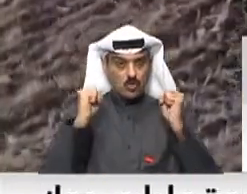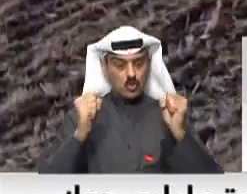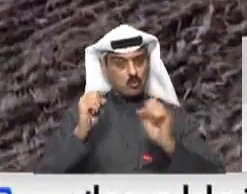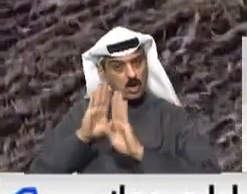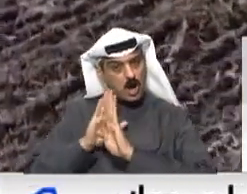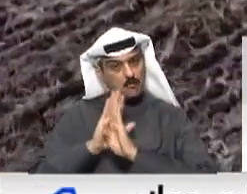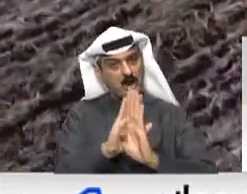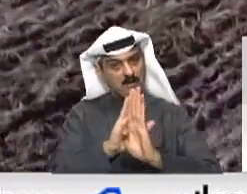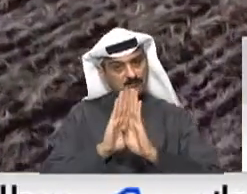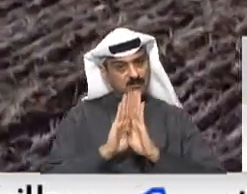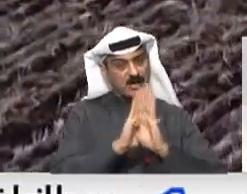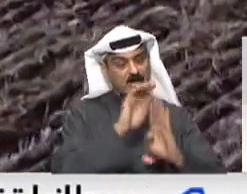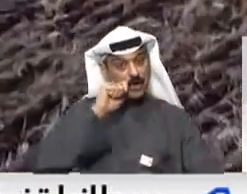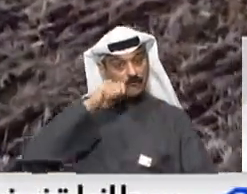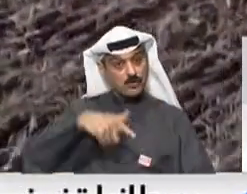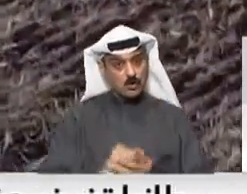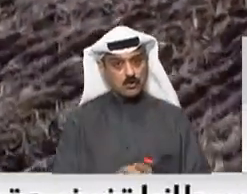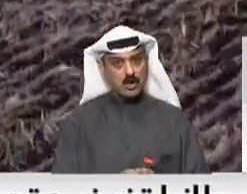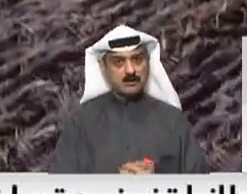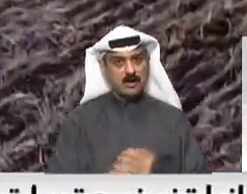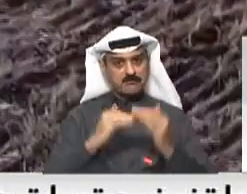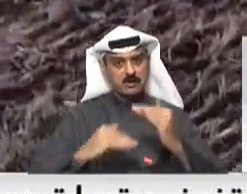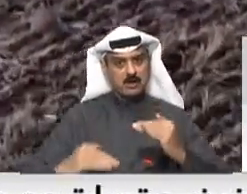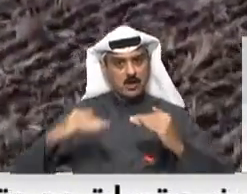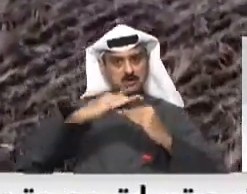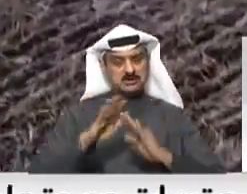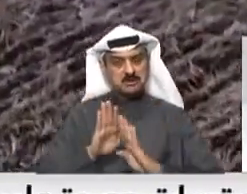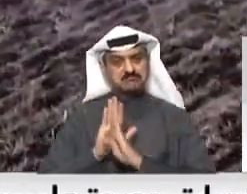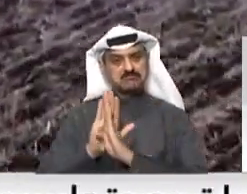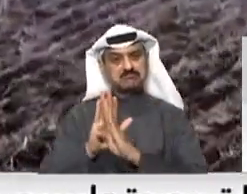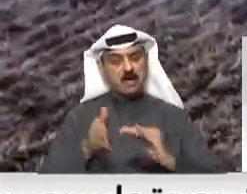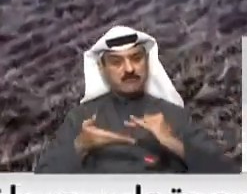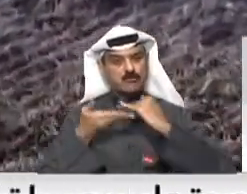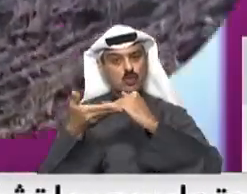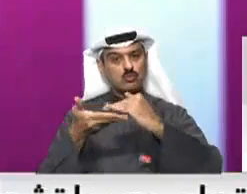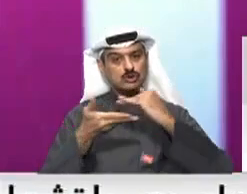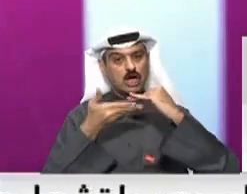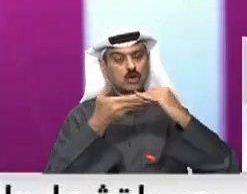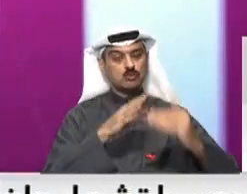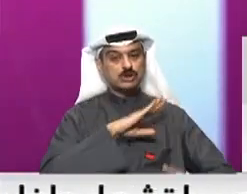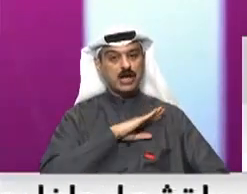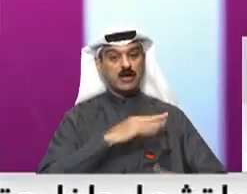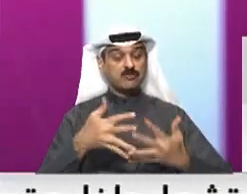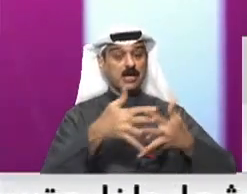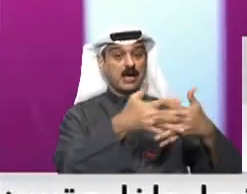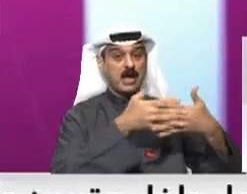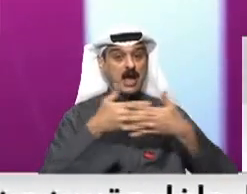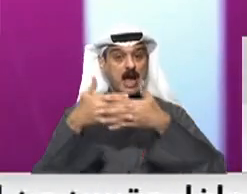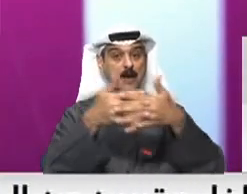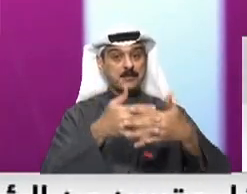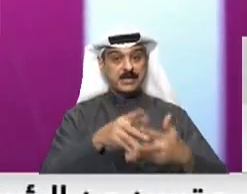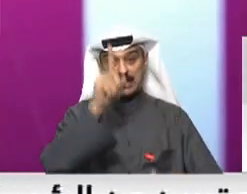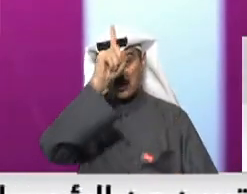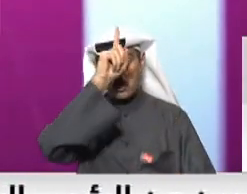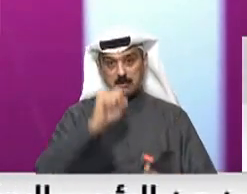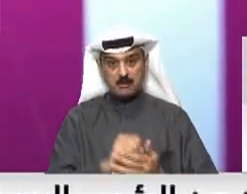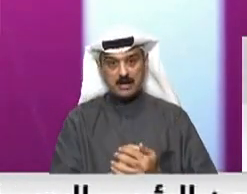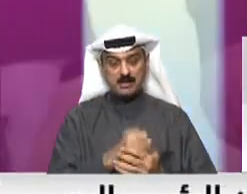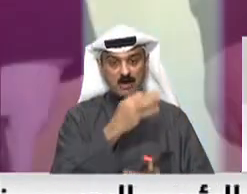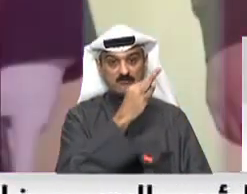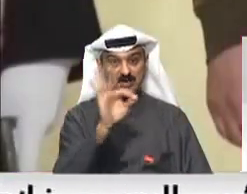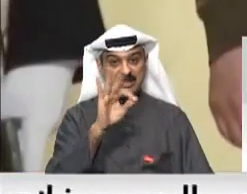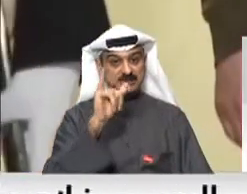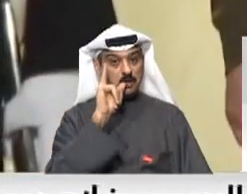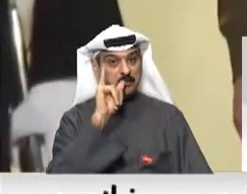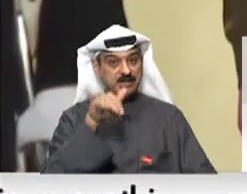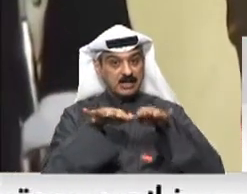الأوكرانية دفعت بالغرب لرفع مستوى دعمه العسكري، حيث قامت الولايات المتحدة وألمانيا وفرنسا